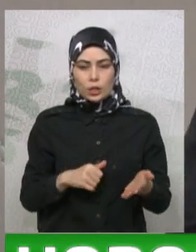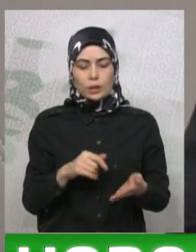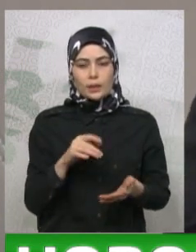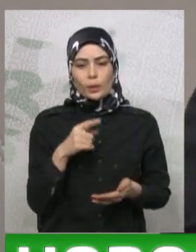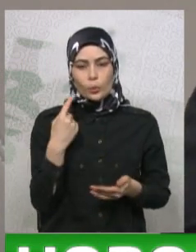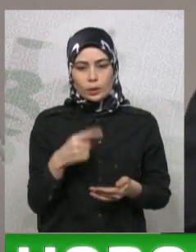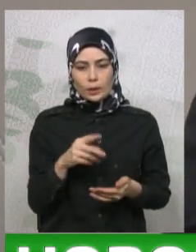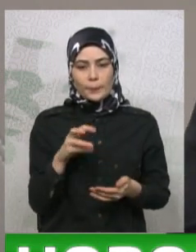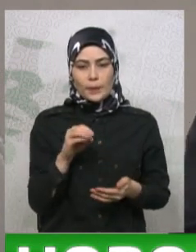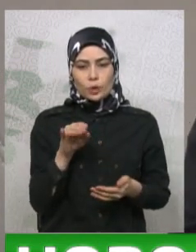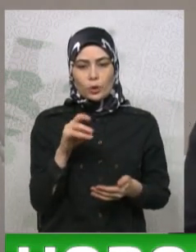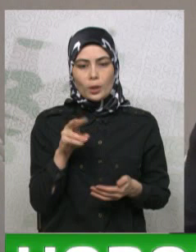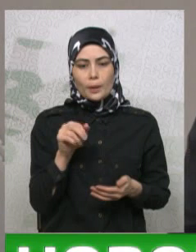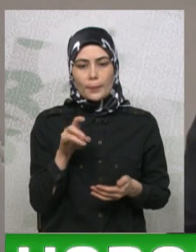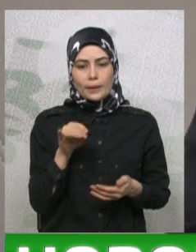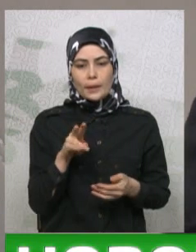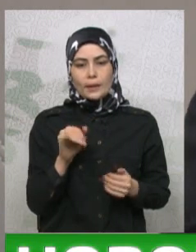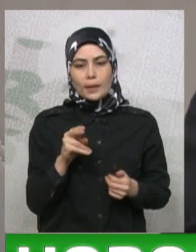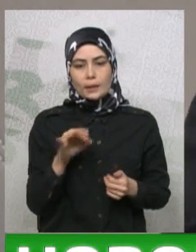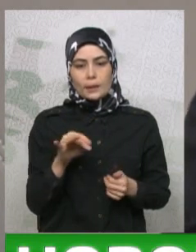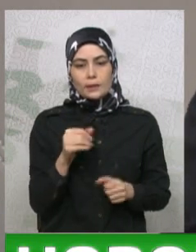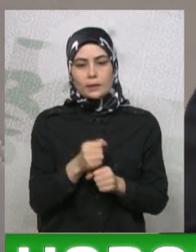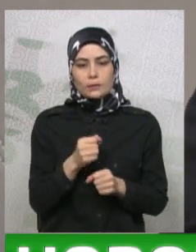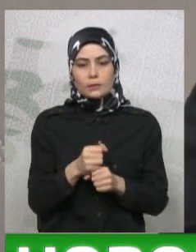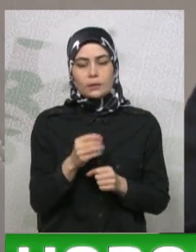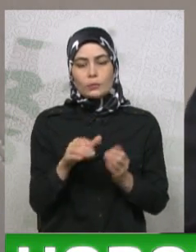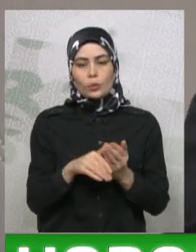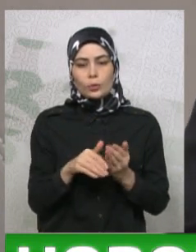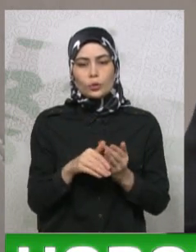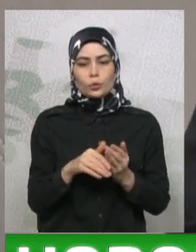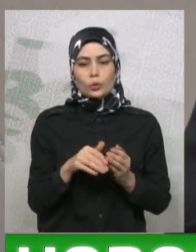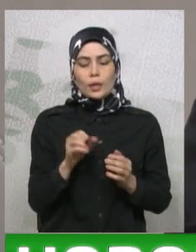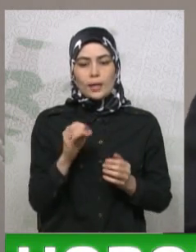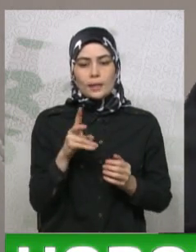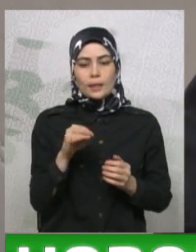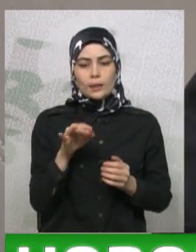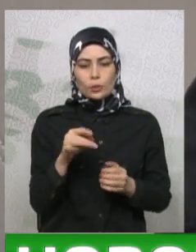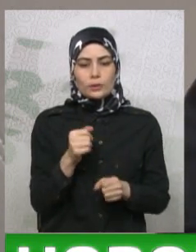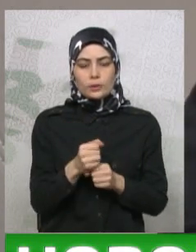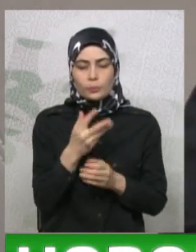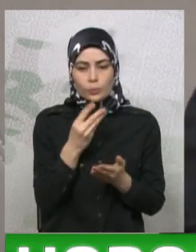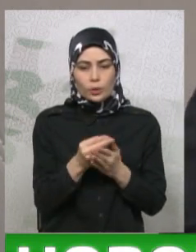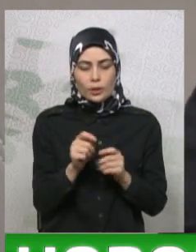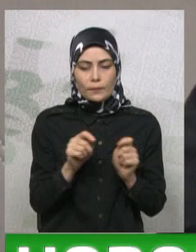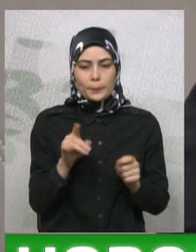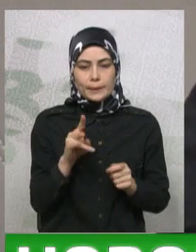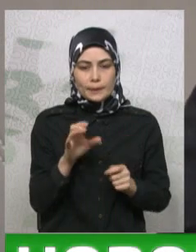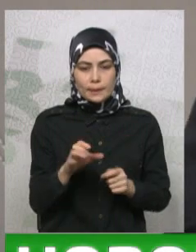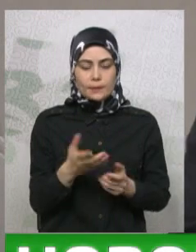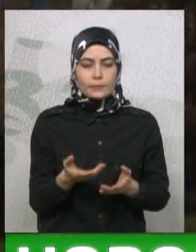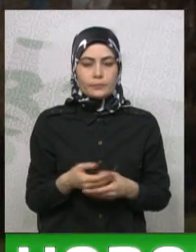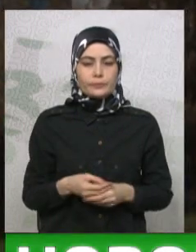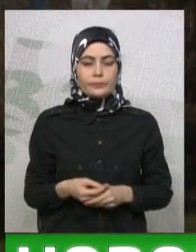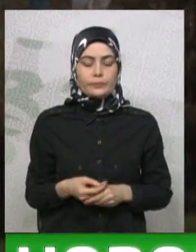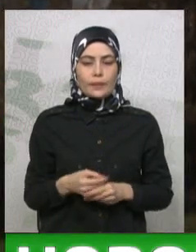российские международные компании, так и, собственно, создавать с помощью акселератора, создавать собственные бизнесы, компании, проекты и все